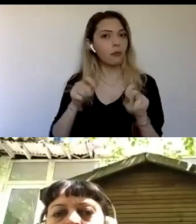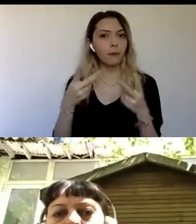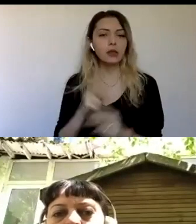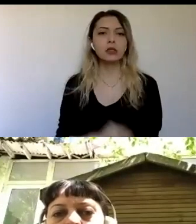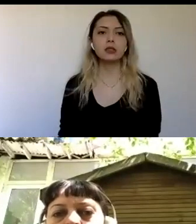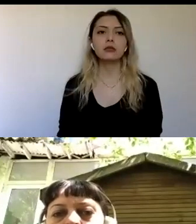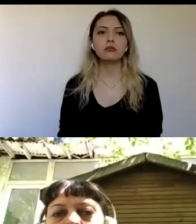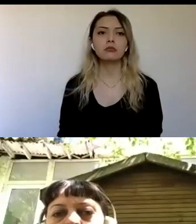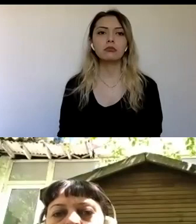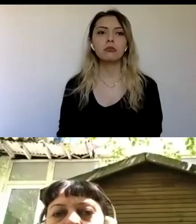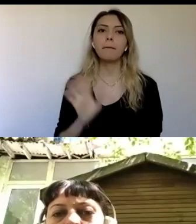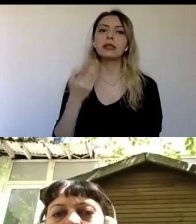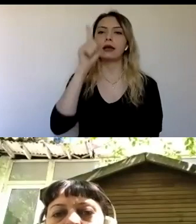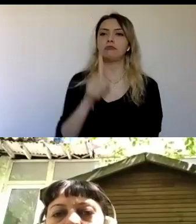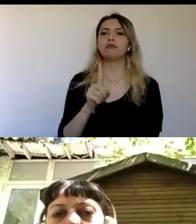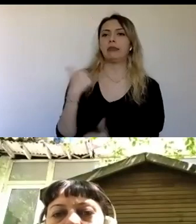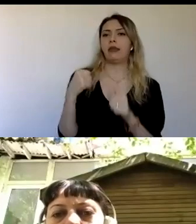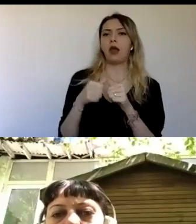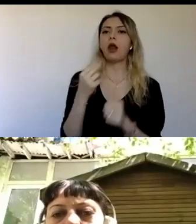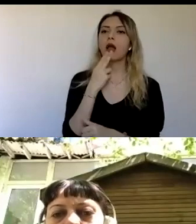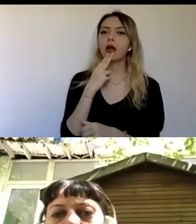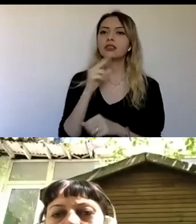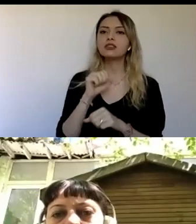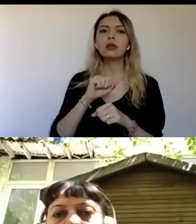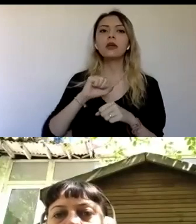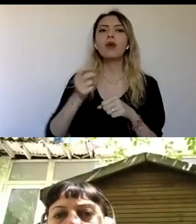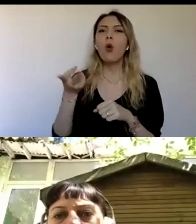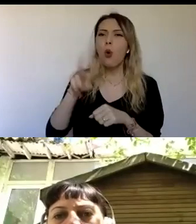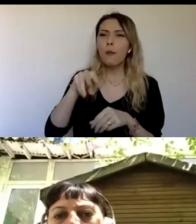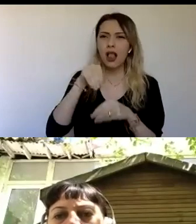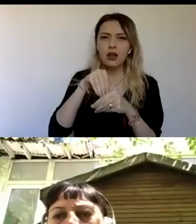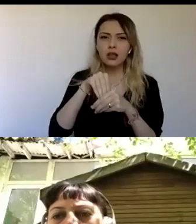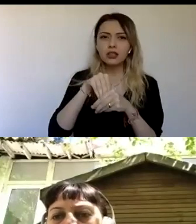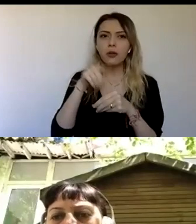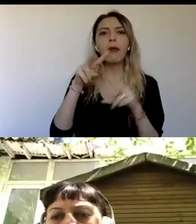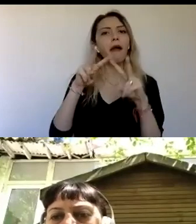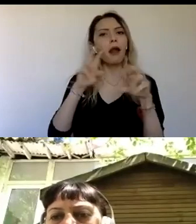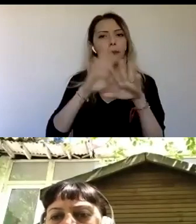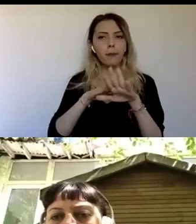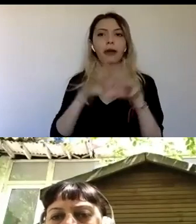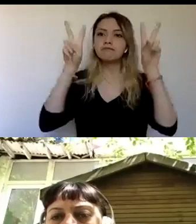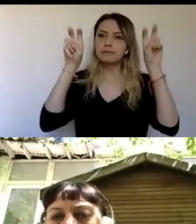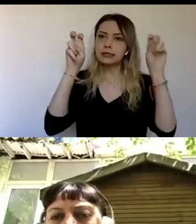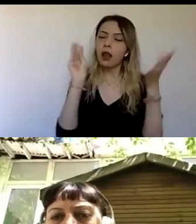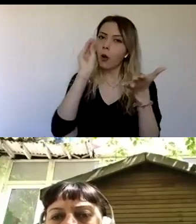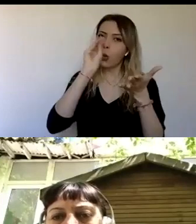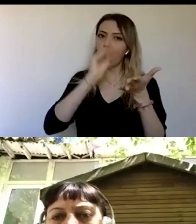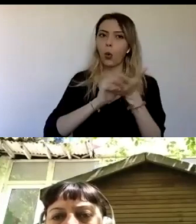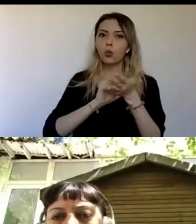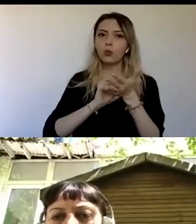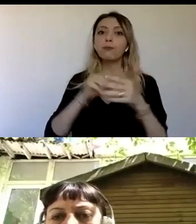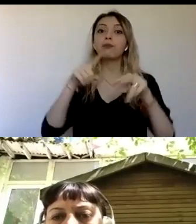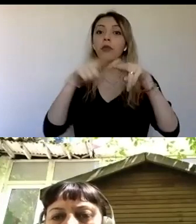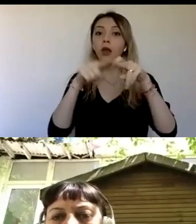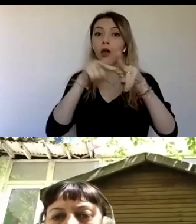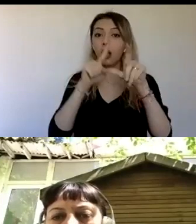ile ilgili bir arama yapalım. Yine tırnak içine aldım. Ve geldim dedim ki kadın cinayetleriyle ilgili